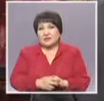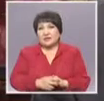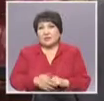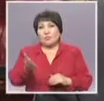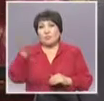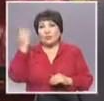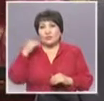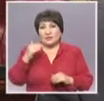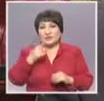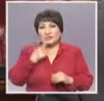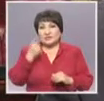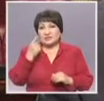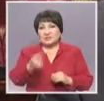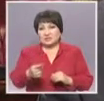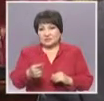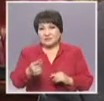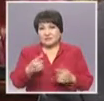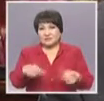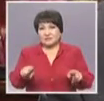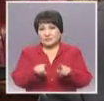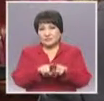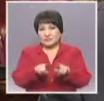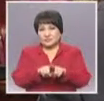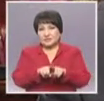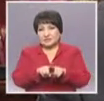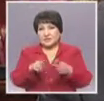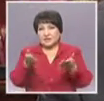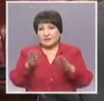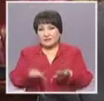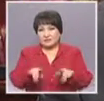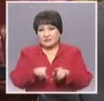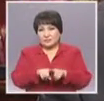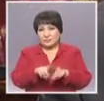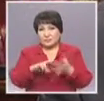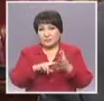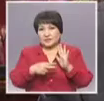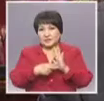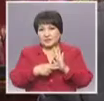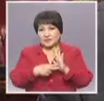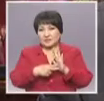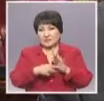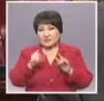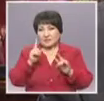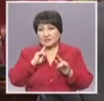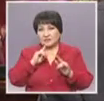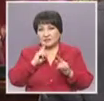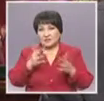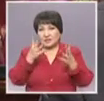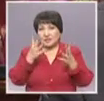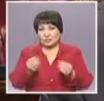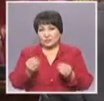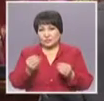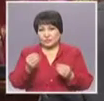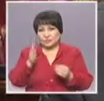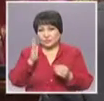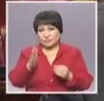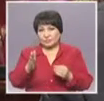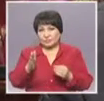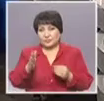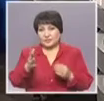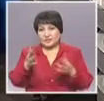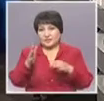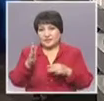Бұрынғы қашықтығы сол күйінше қалады деп жоспарлауда. Әлі жарысымыз бір күндік болып есептеледі. Болашақта